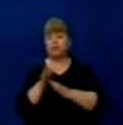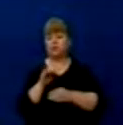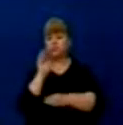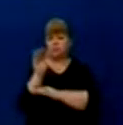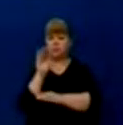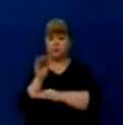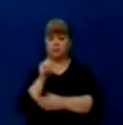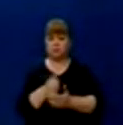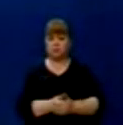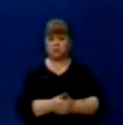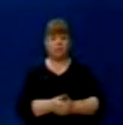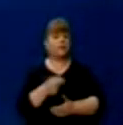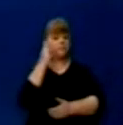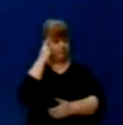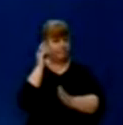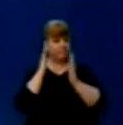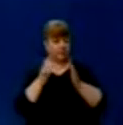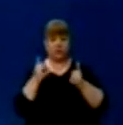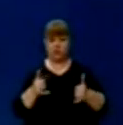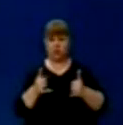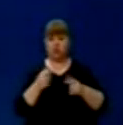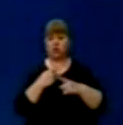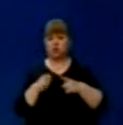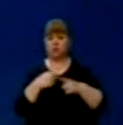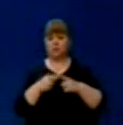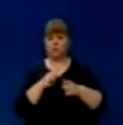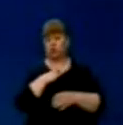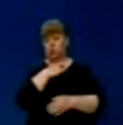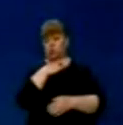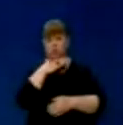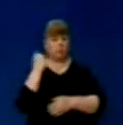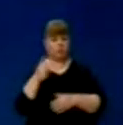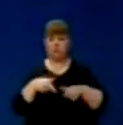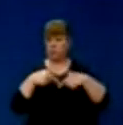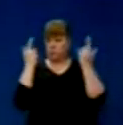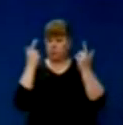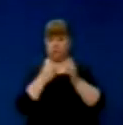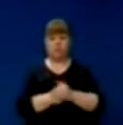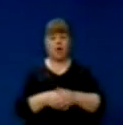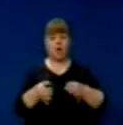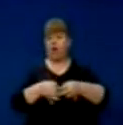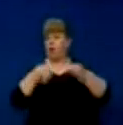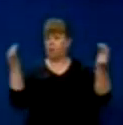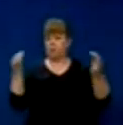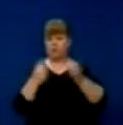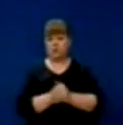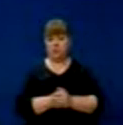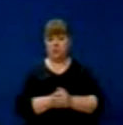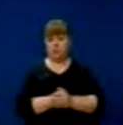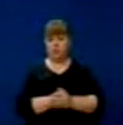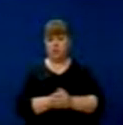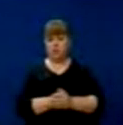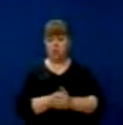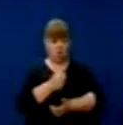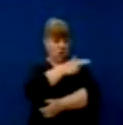por tjeni të bindur se ta shëtutje këto çështje do t'jenë shumë më të qarta, më transparente, sepse ndërmjet